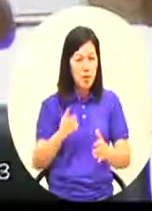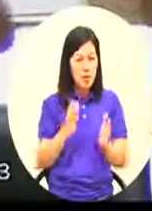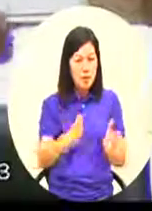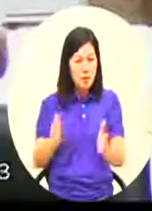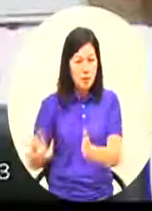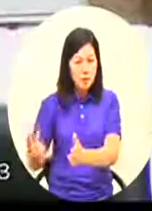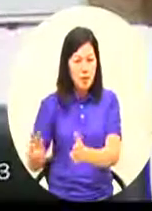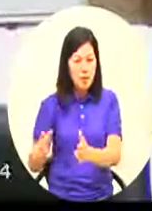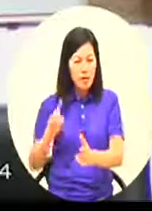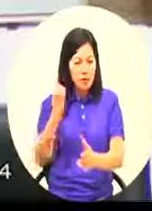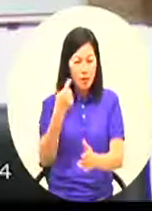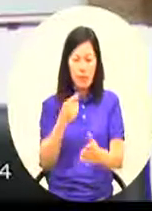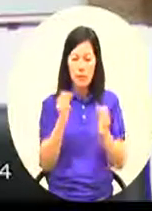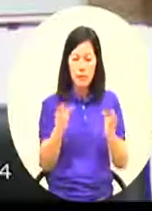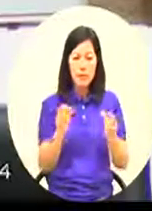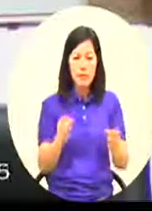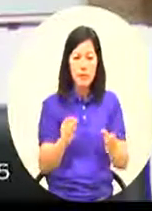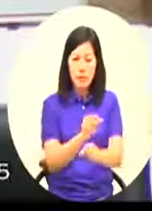同的因素，